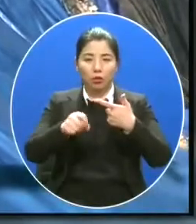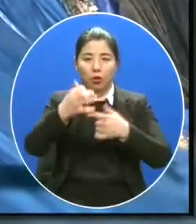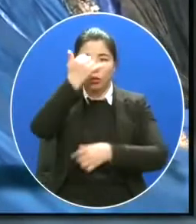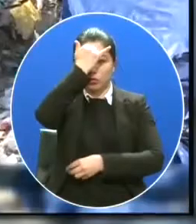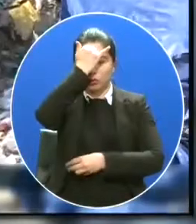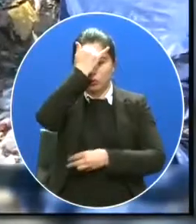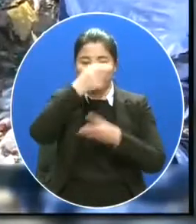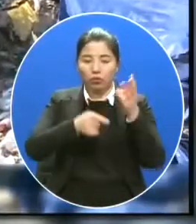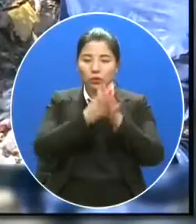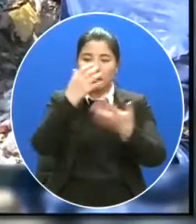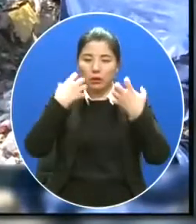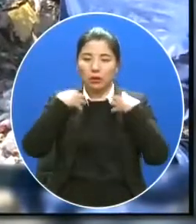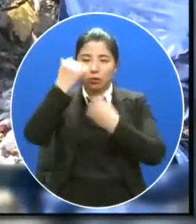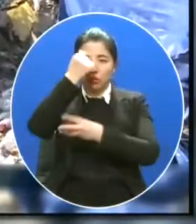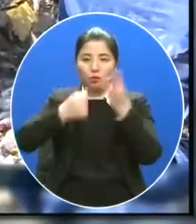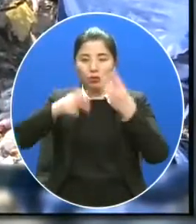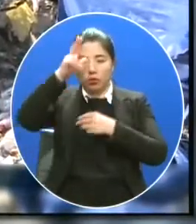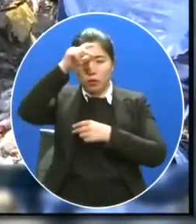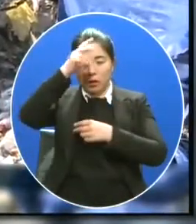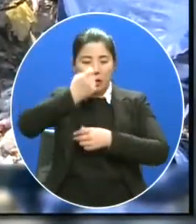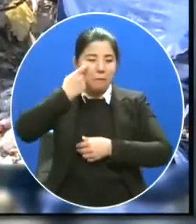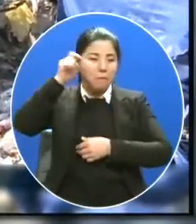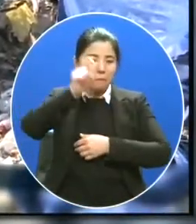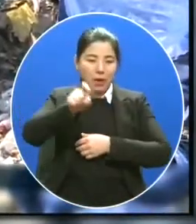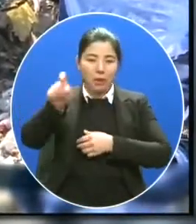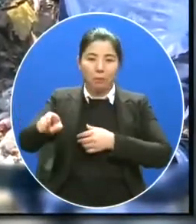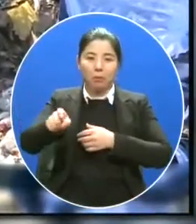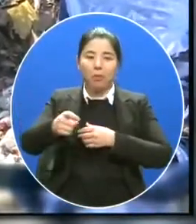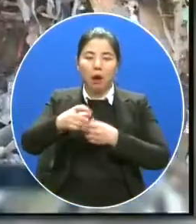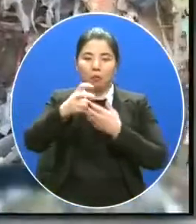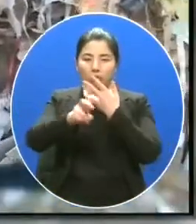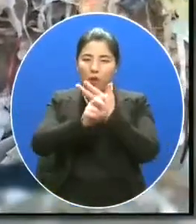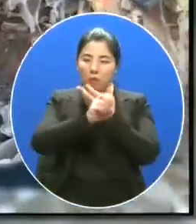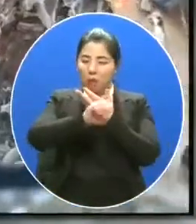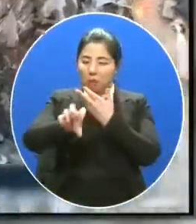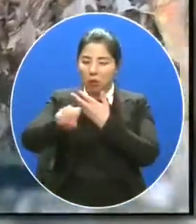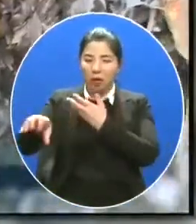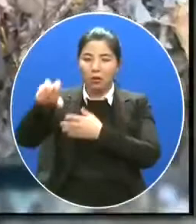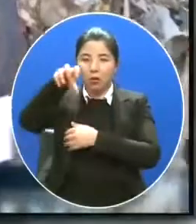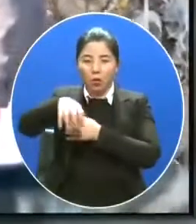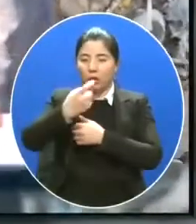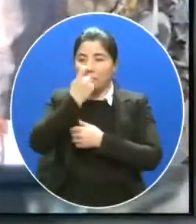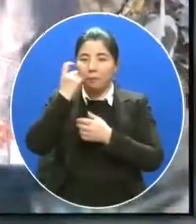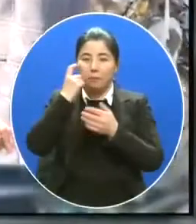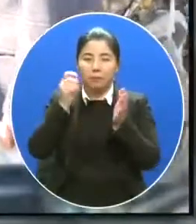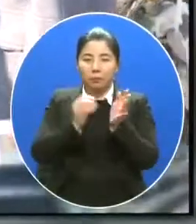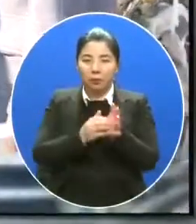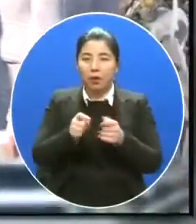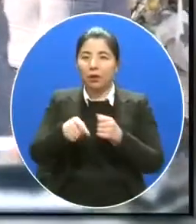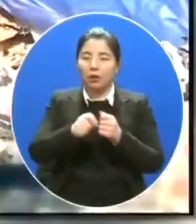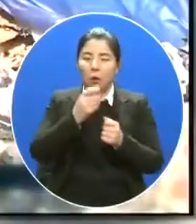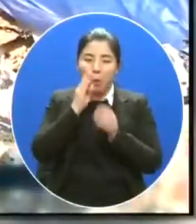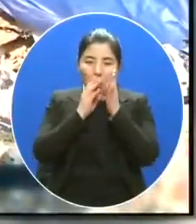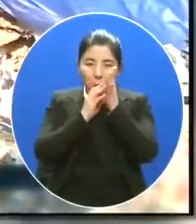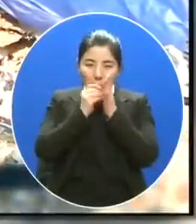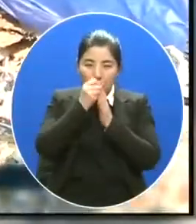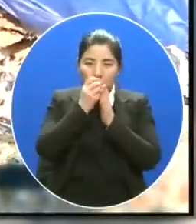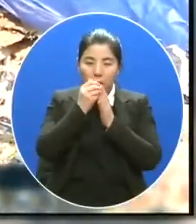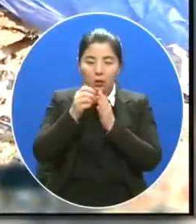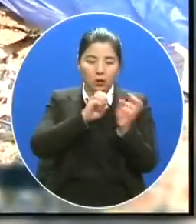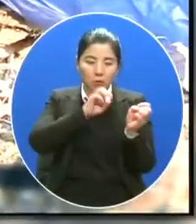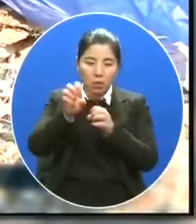충주시와 충주경찰서가 적발한 쓰레기 불법 투기 현장을 찾았습니다. 이곳에 몰래 버린